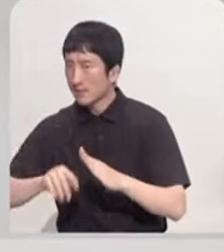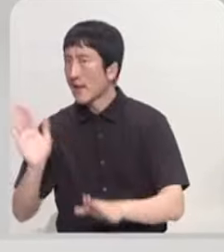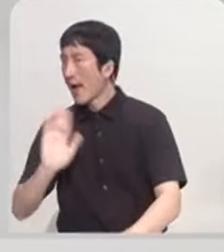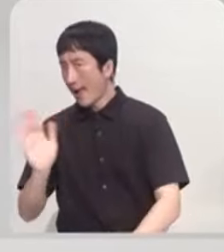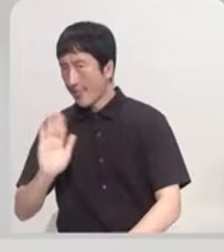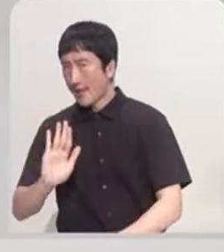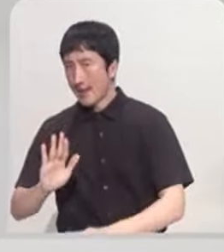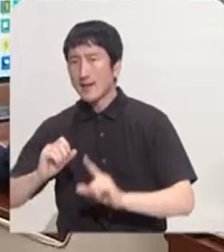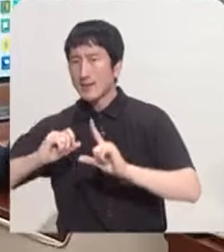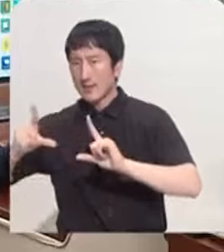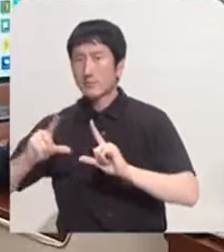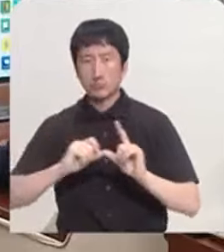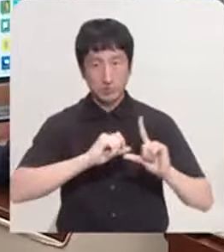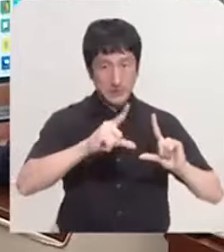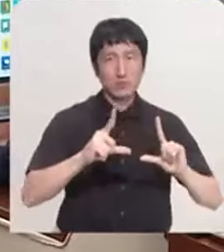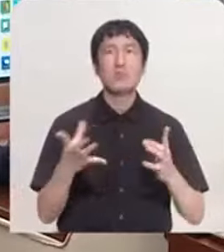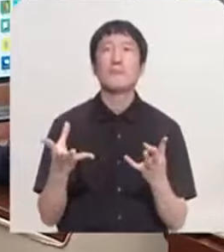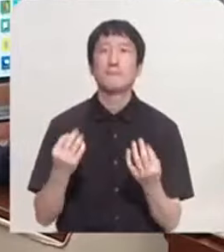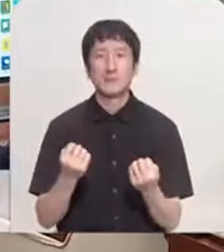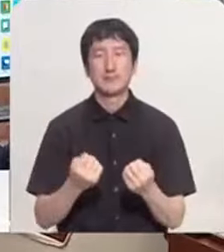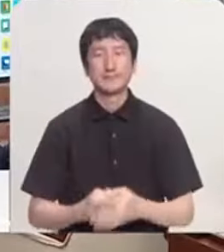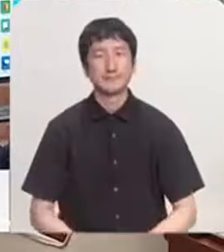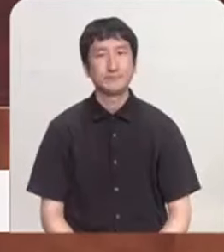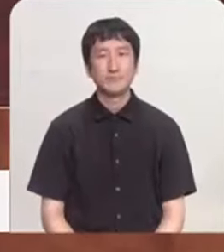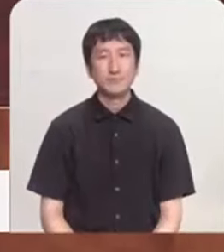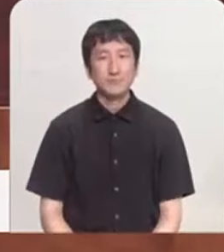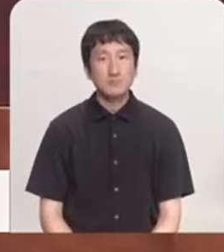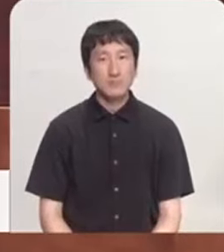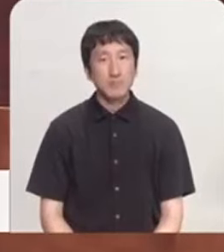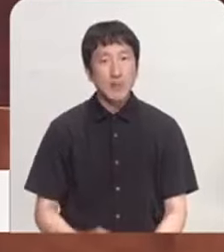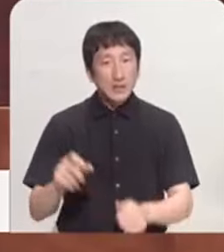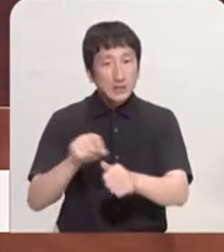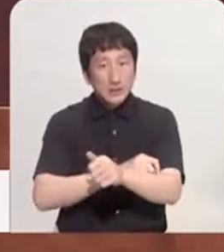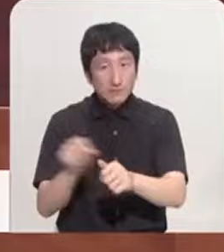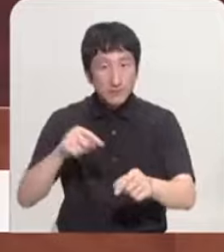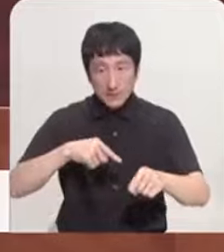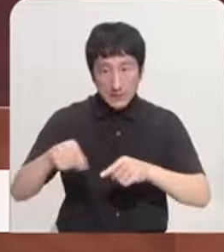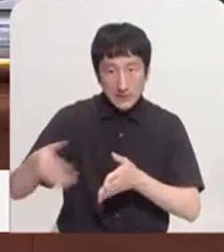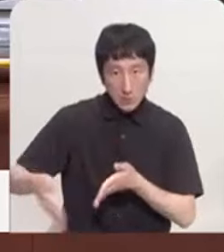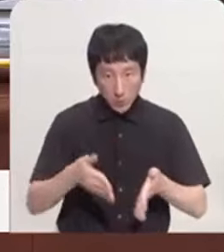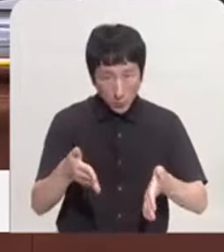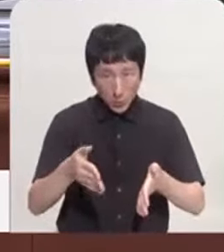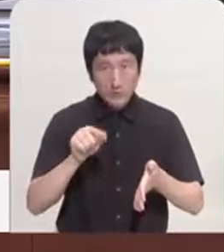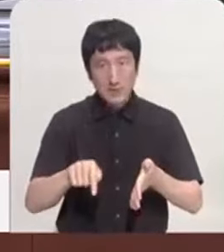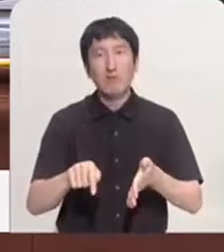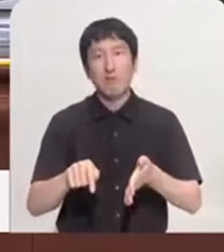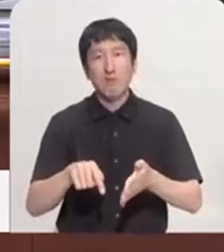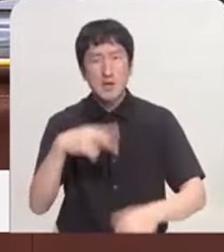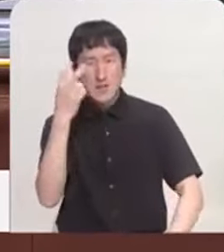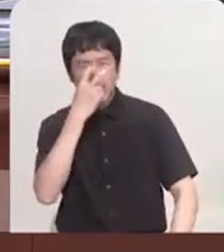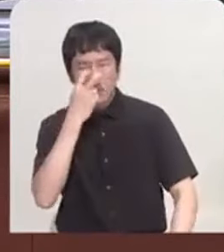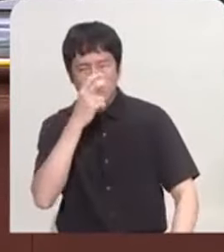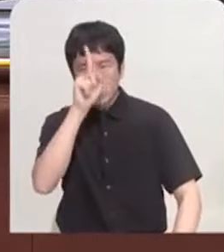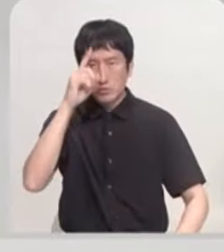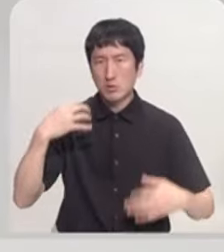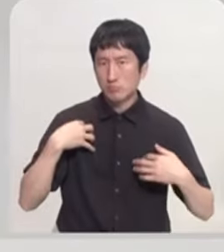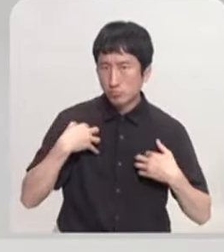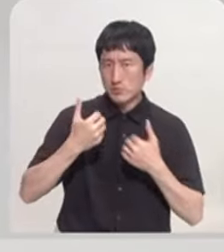더 많았습니다 전북 특별자치도가 지방 의회의 감시와 견제를 제대로 받고 있는지도